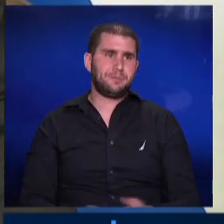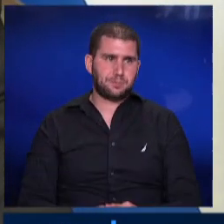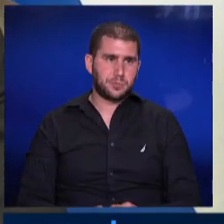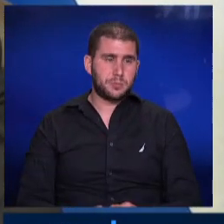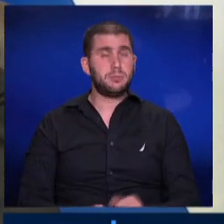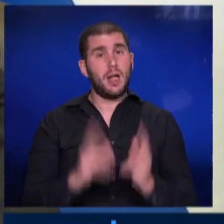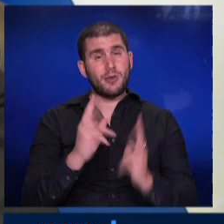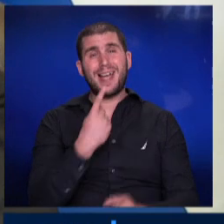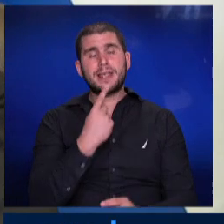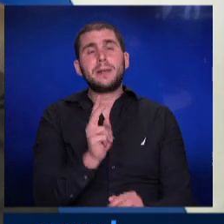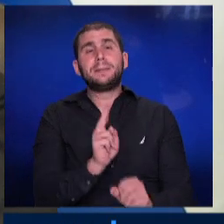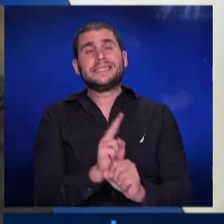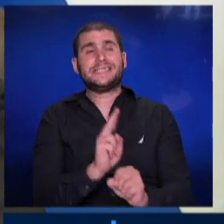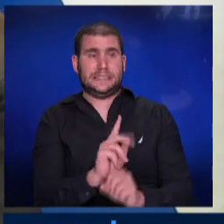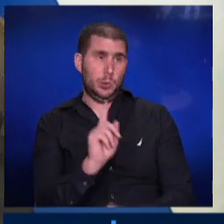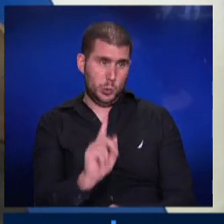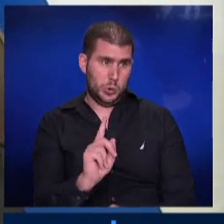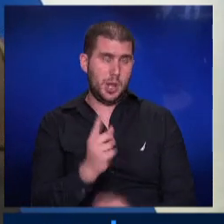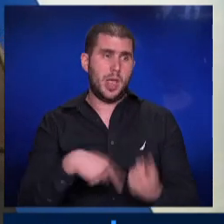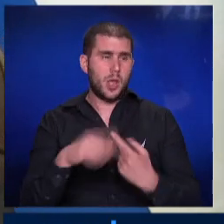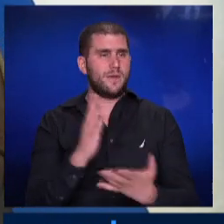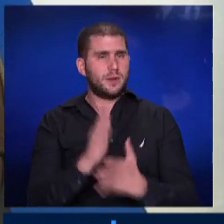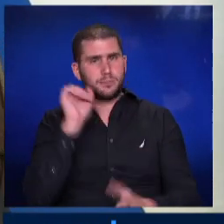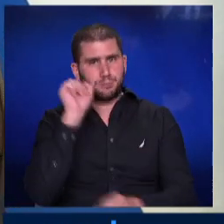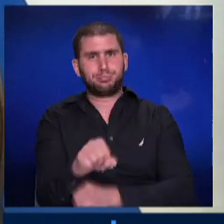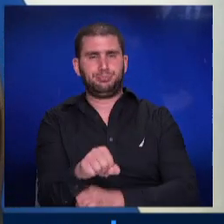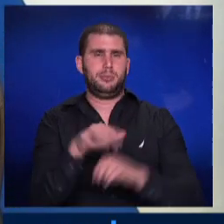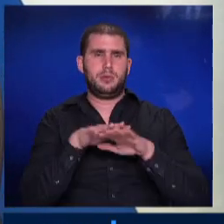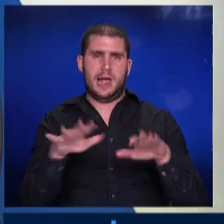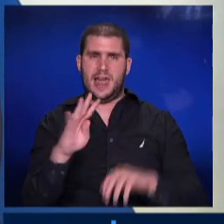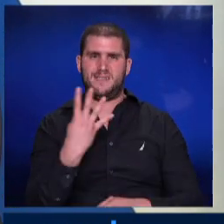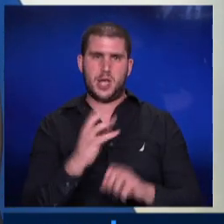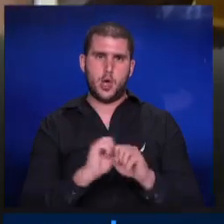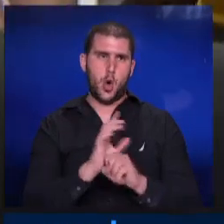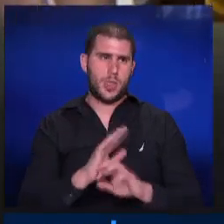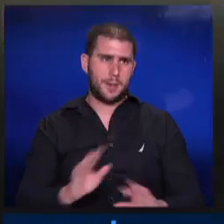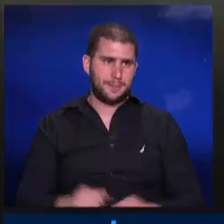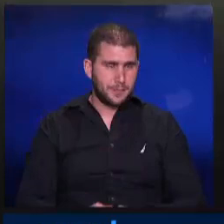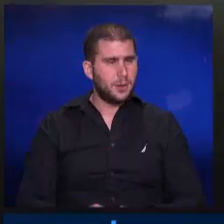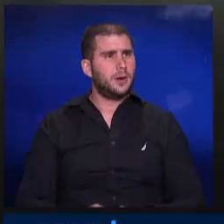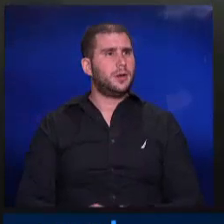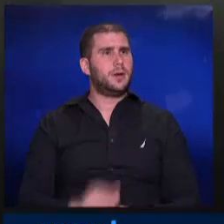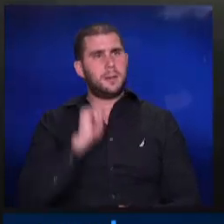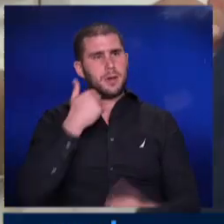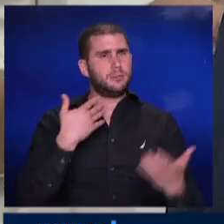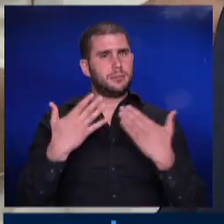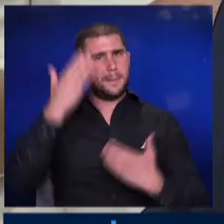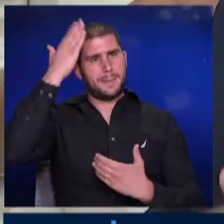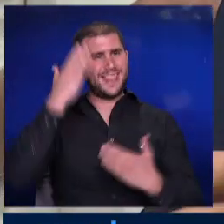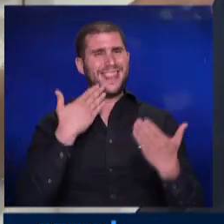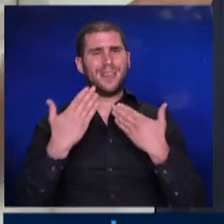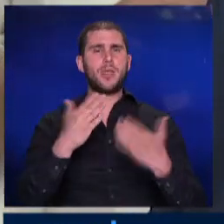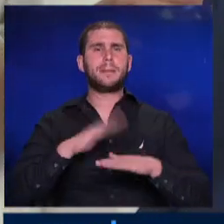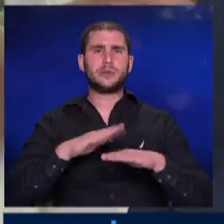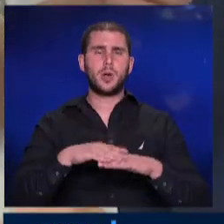אפשר לומר בזהירות שאנחנו מנצחים את הגל הרביעי, את גל הדלטה. מחר יכנס בנט דיון מקצועי שבו